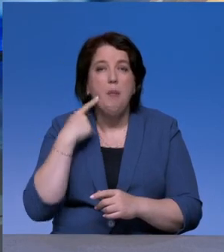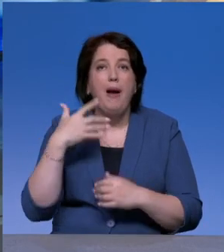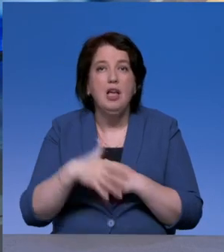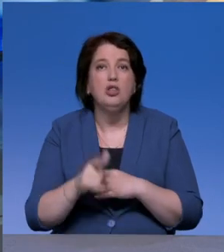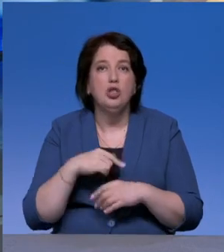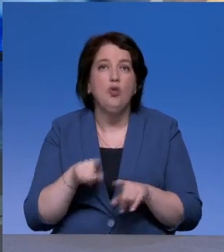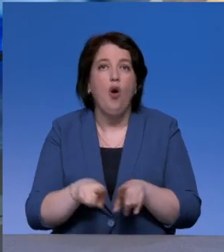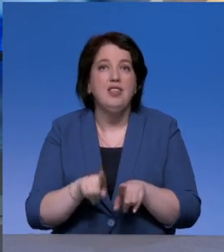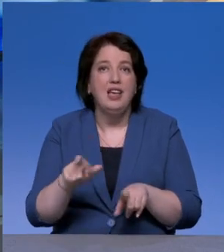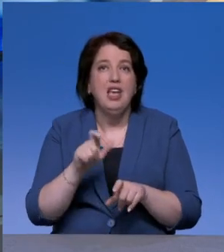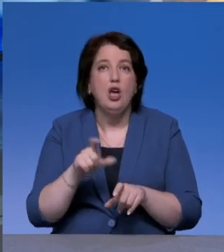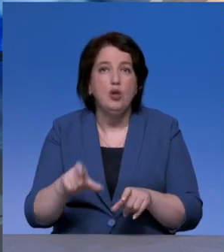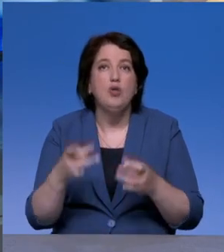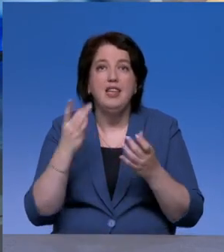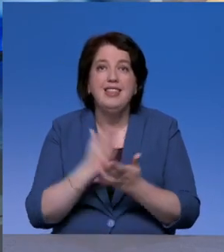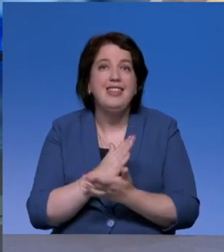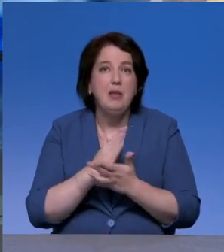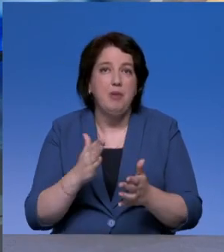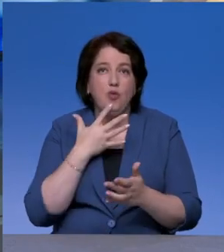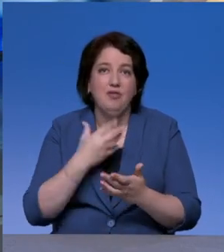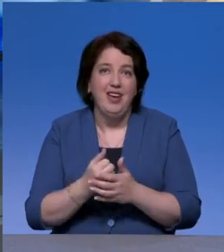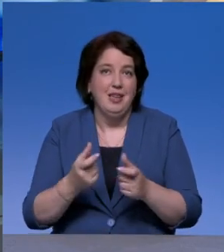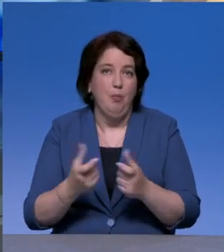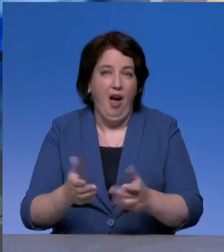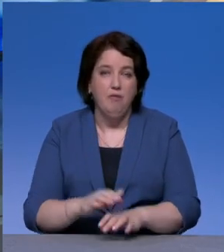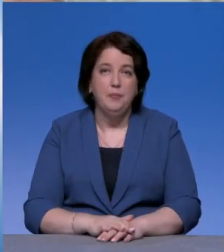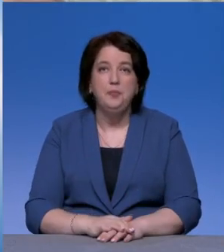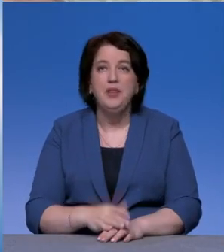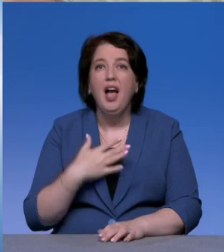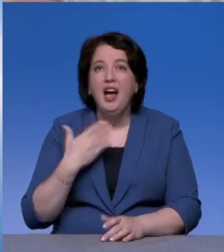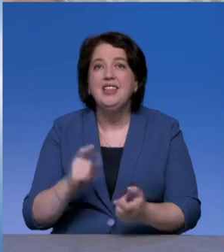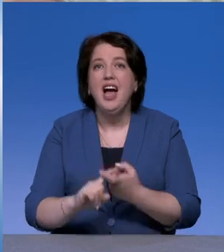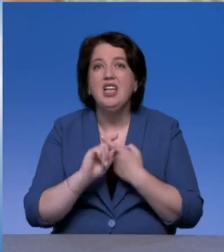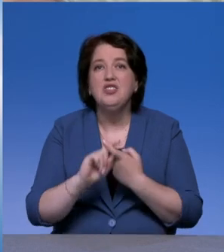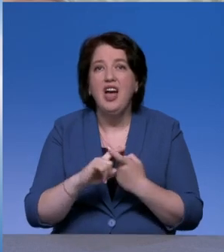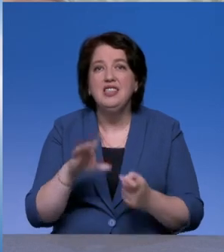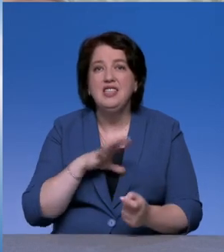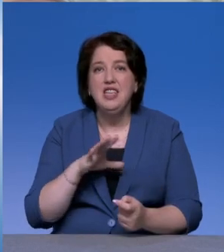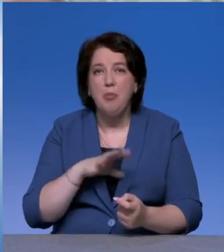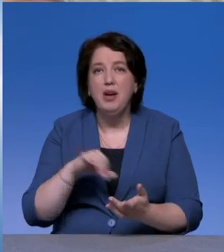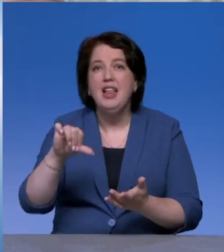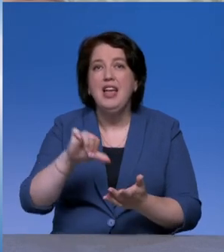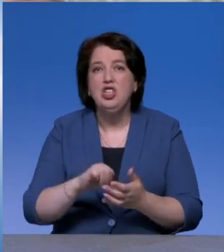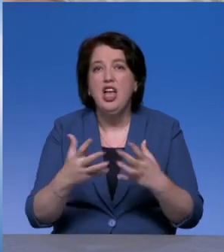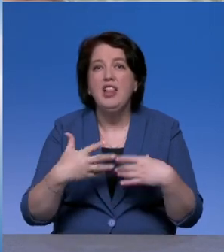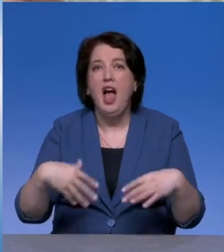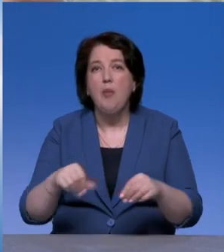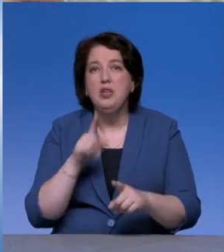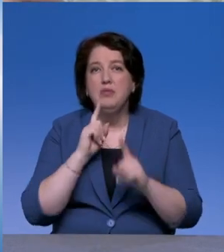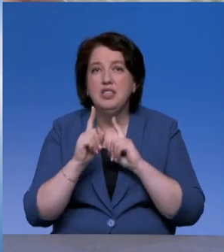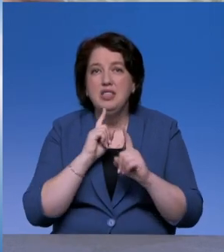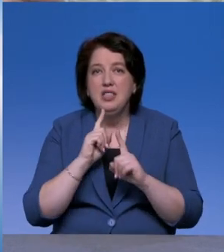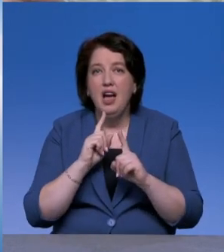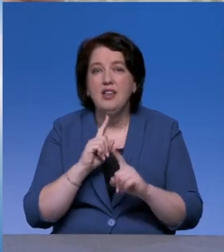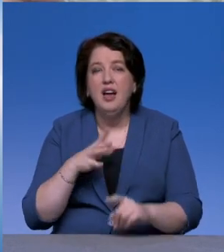идея хорошая. Да, спасибо вам. У нас с нами на связи был Петр Шкуматов, член общественного совета при ГУ МВД России